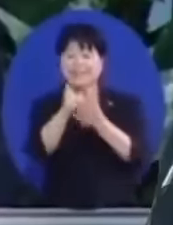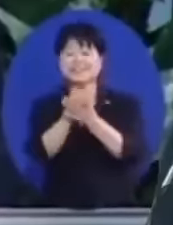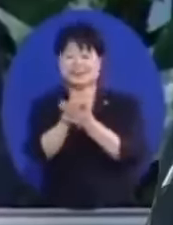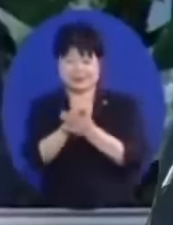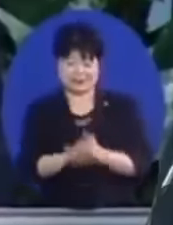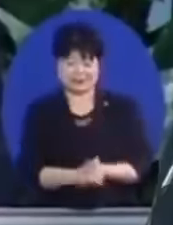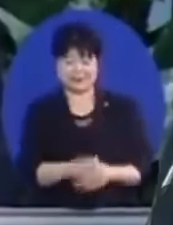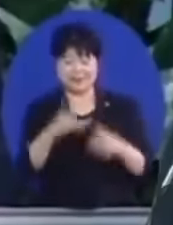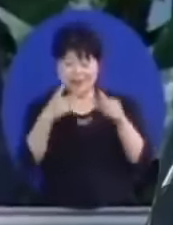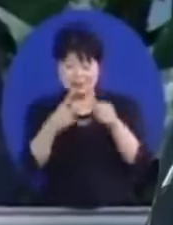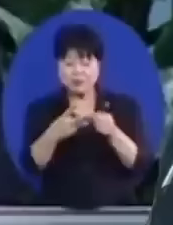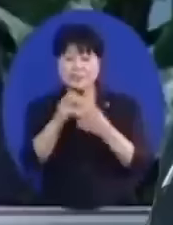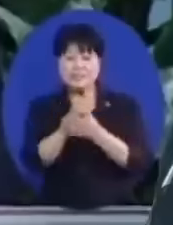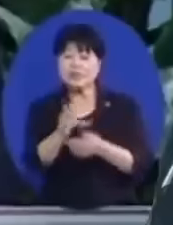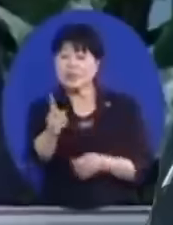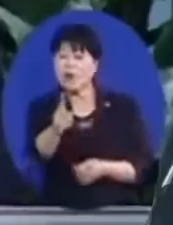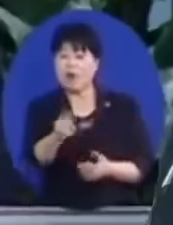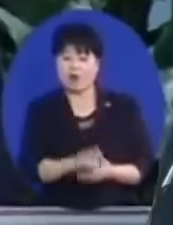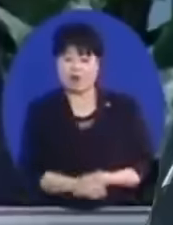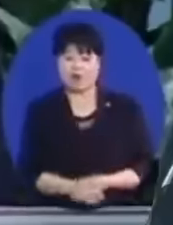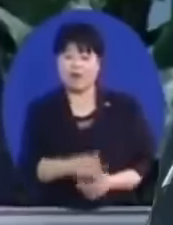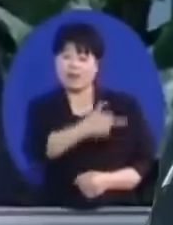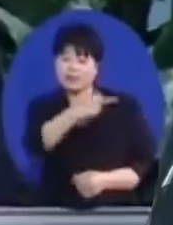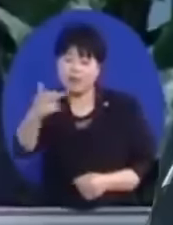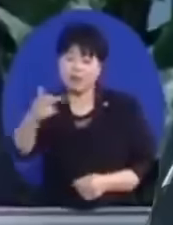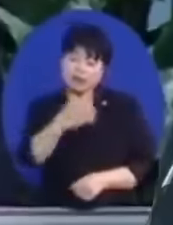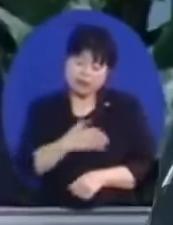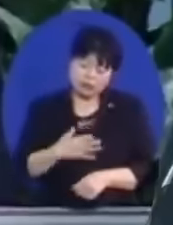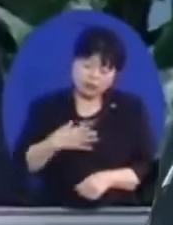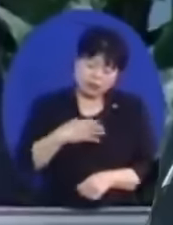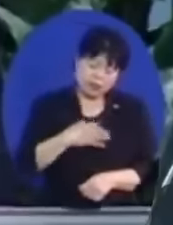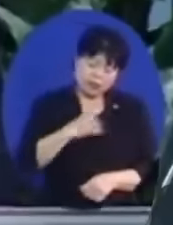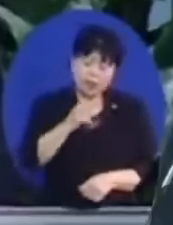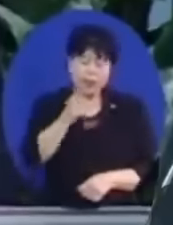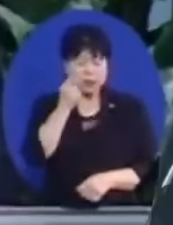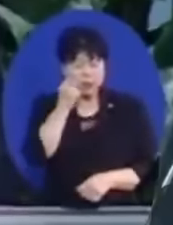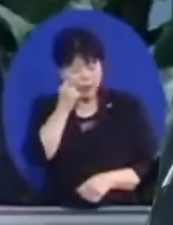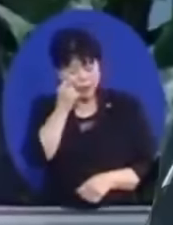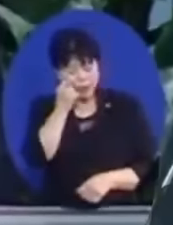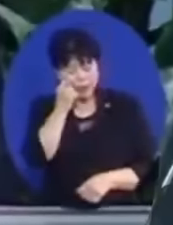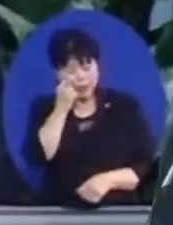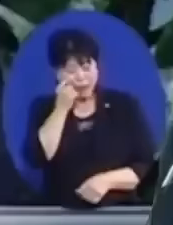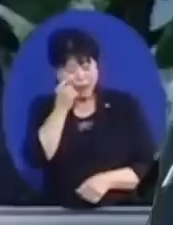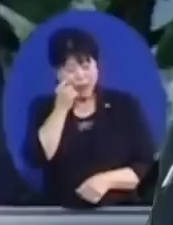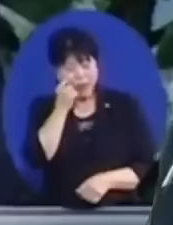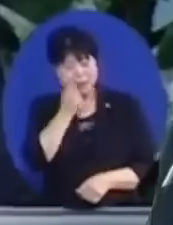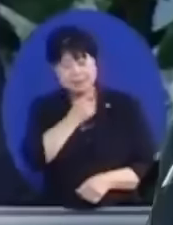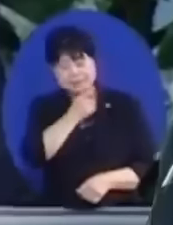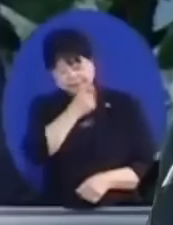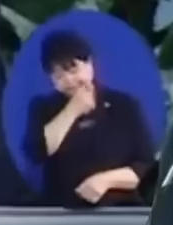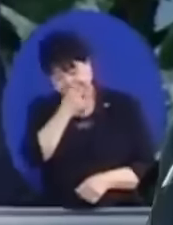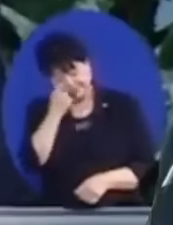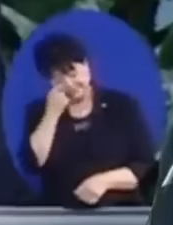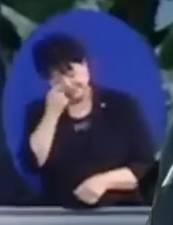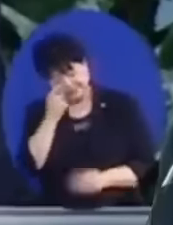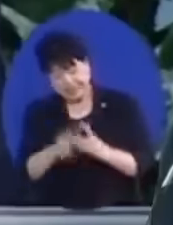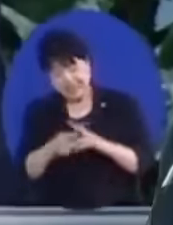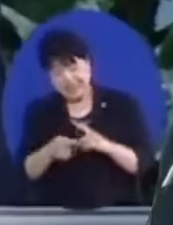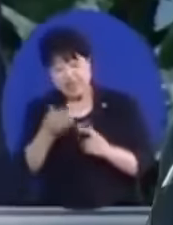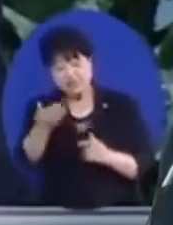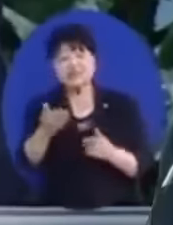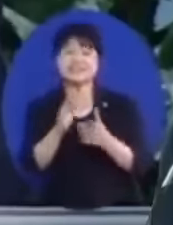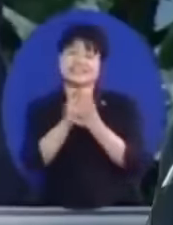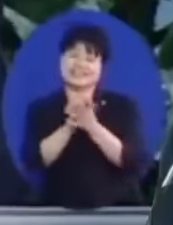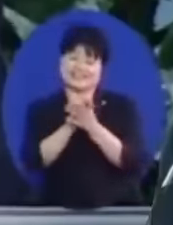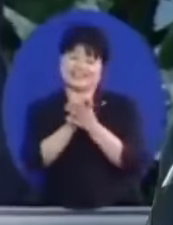것입니다. 두 번째 친구는 너무 괴로워서 아무 말도 하지 못하고 침묵할 때 그것까지 이해해 주는 사람인